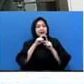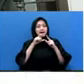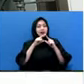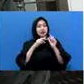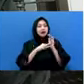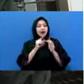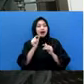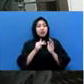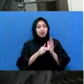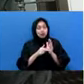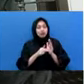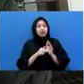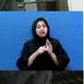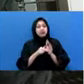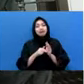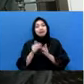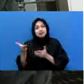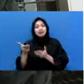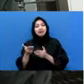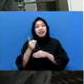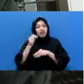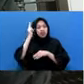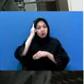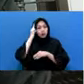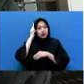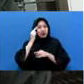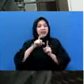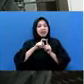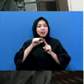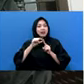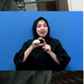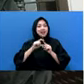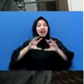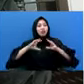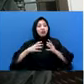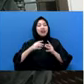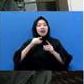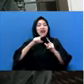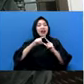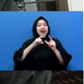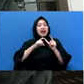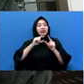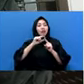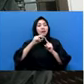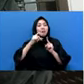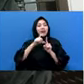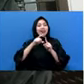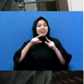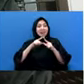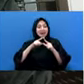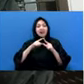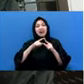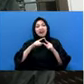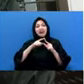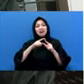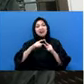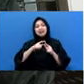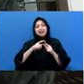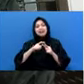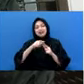Pak damun kiswanto selaku ee ketua DPD asosiasi pengusaha rental mobil daerah Indonesia